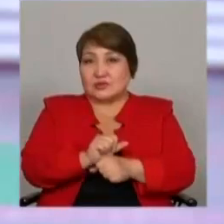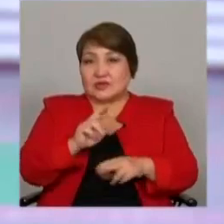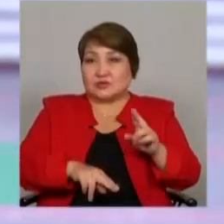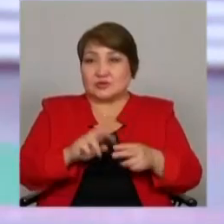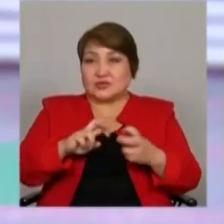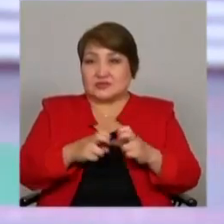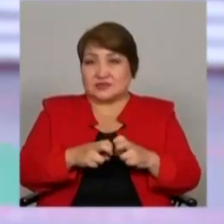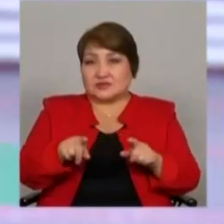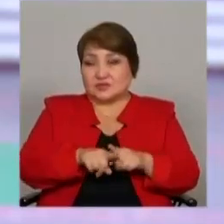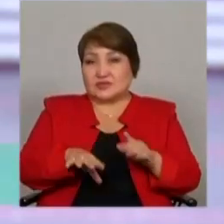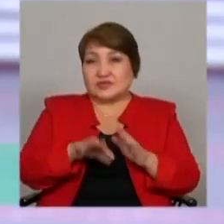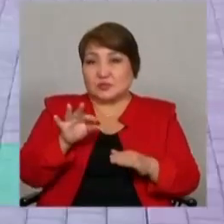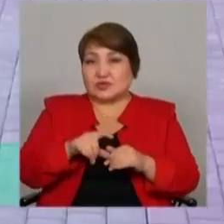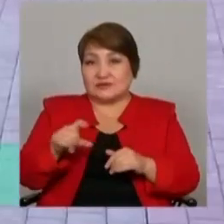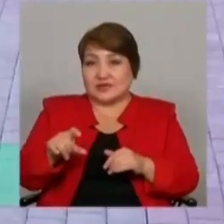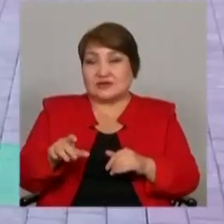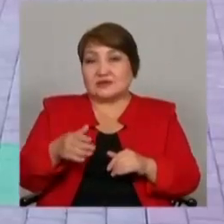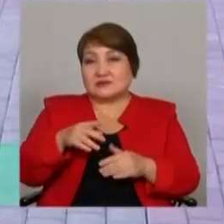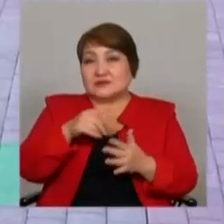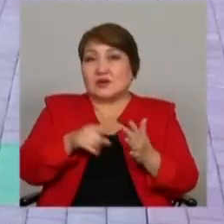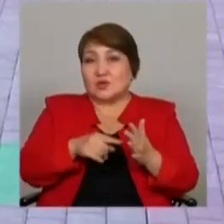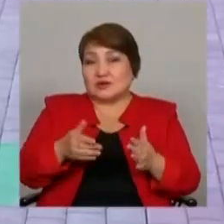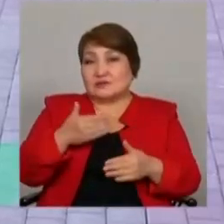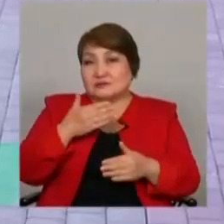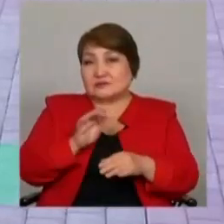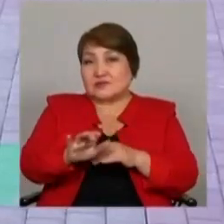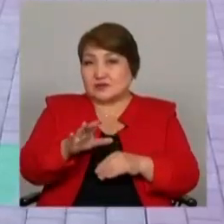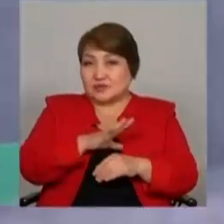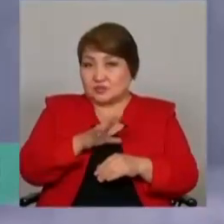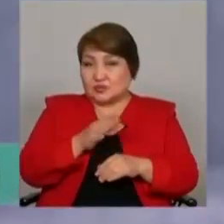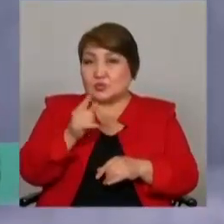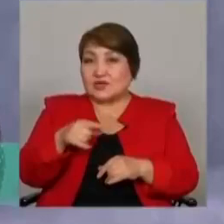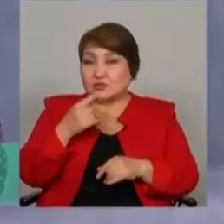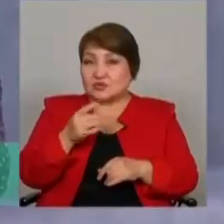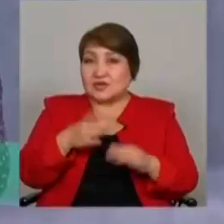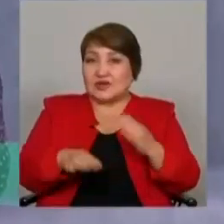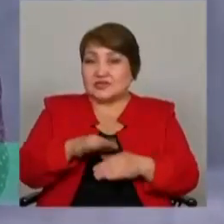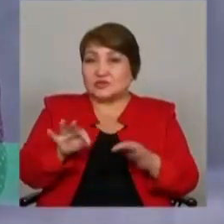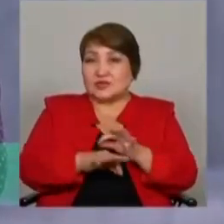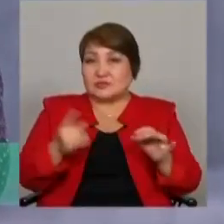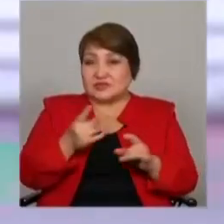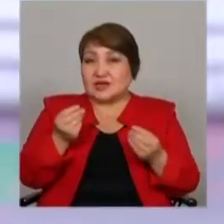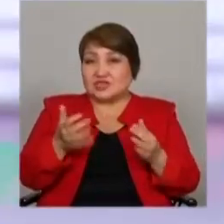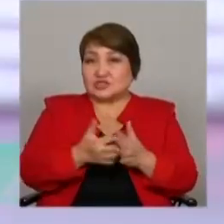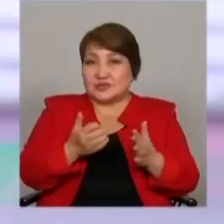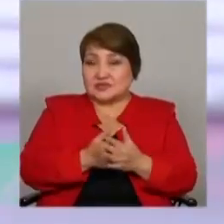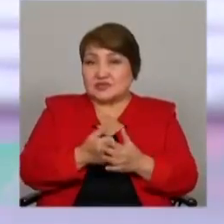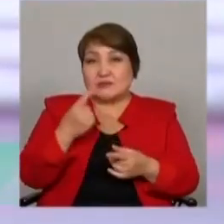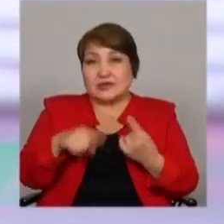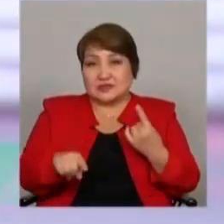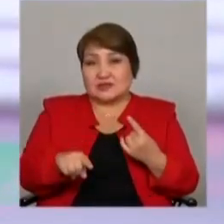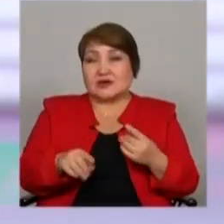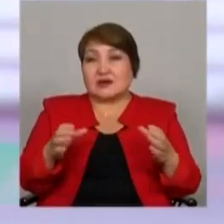те көтеріп депутаттық сауал жолдаған болатын. Оның айтуынша аймақтардағы жобалардың біріне қаржы жетпесе, енді бірінің